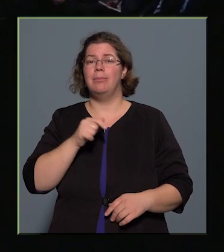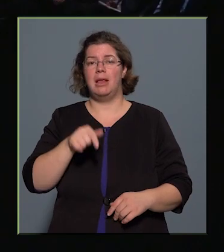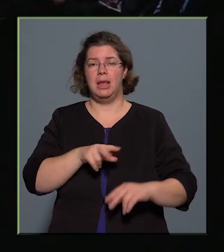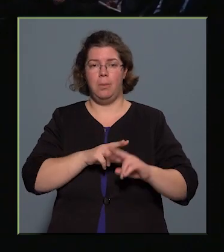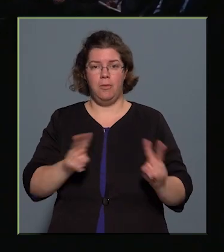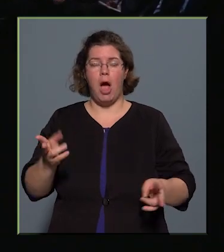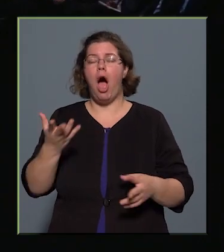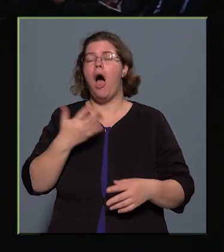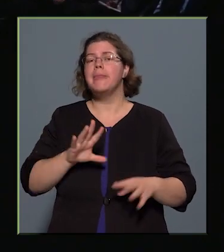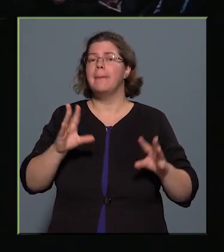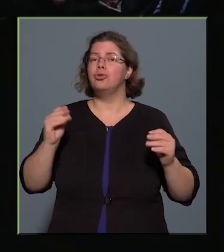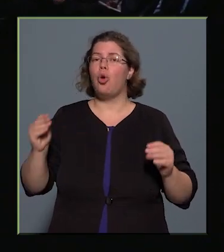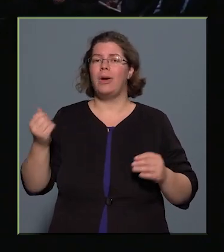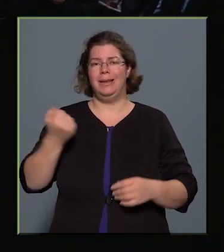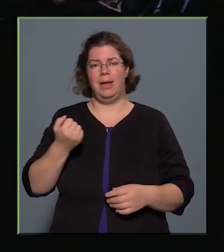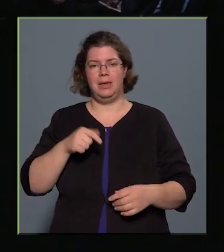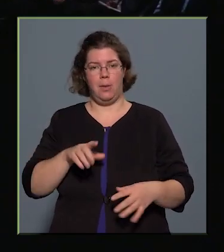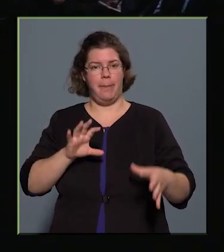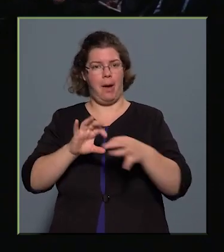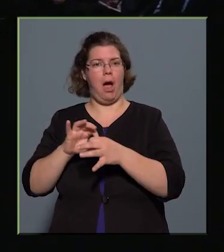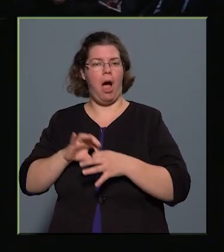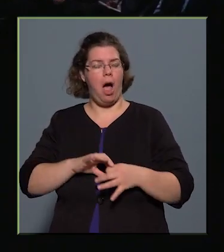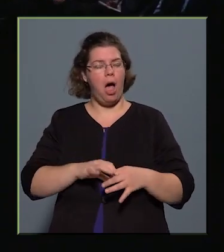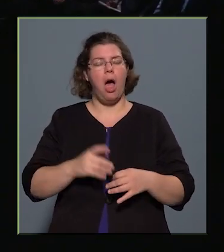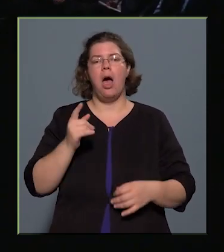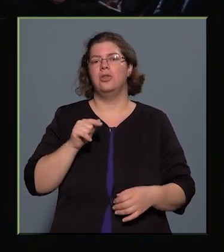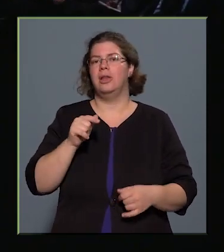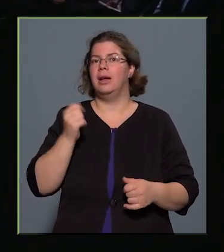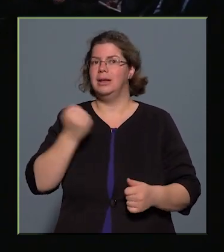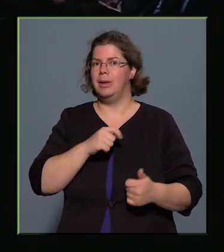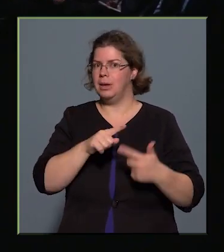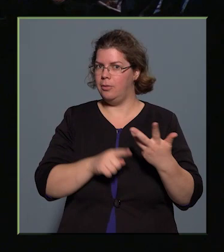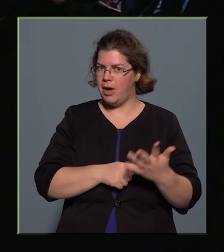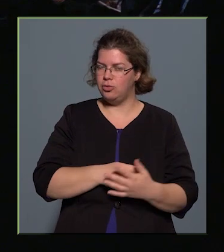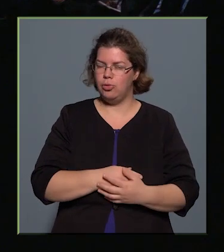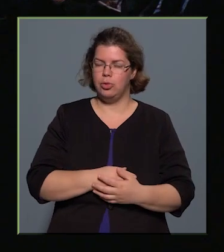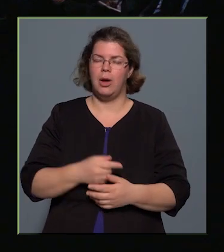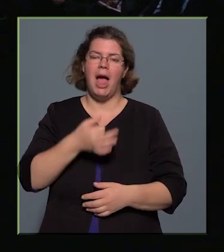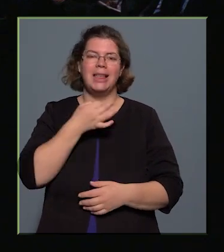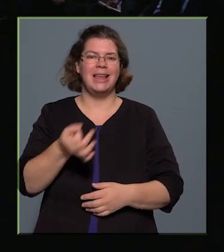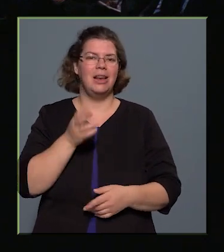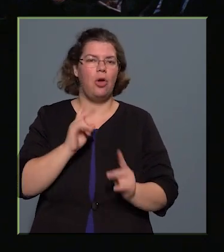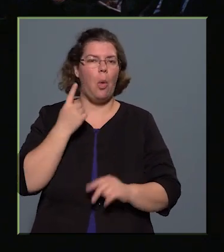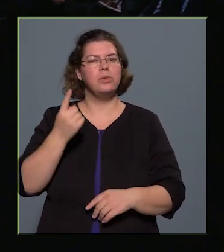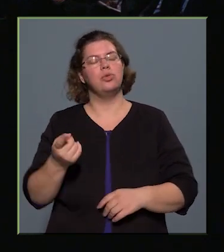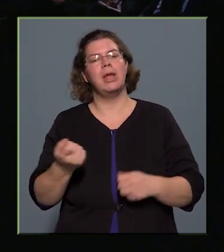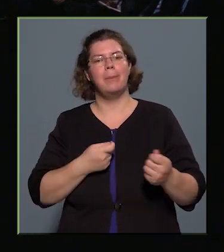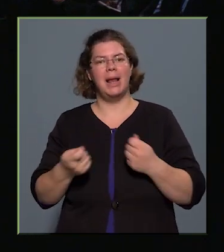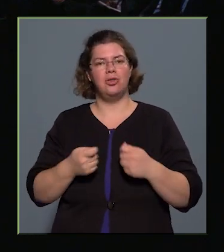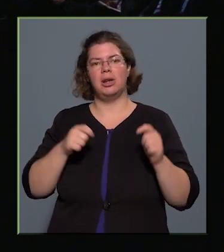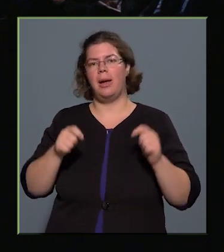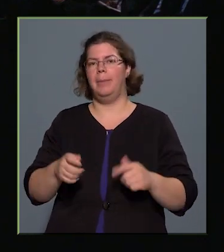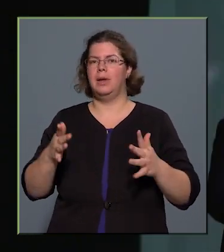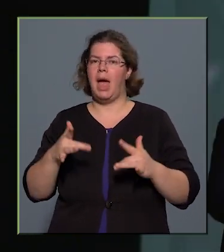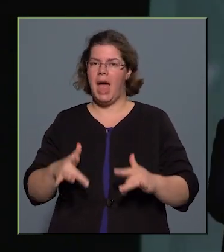hanem nagyon sok dimenzióban. És ezek a dimenziók azok, amiket itt felsoroltunk. És a kérdés, hogy tud egy menedzser ebben a